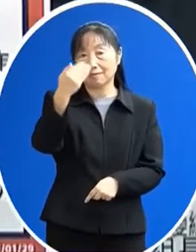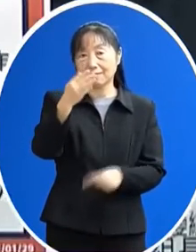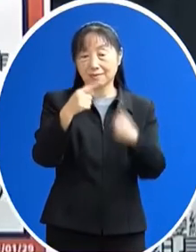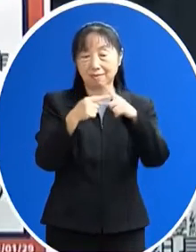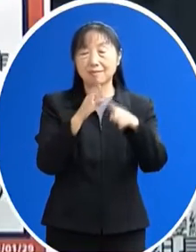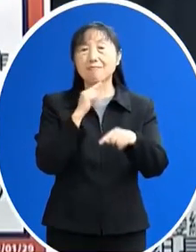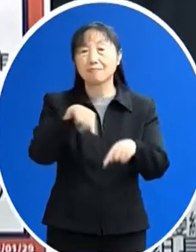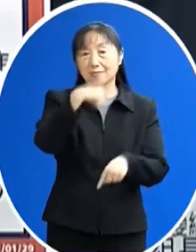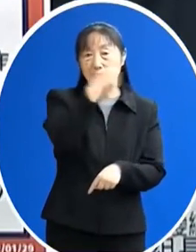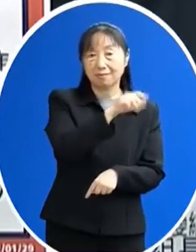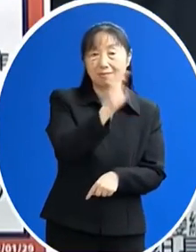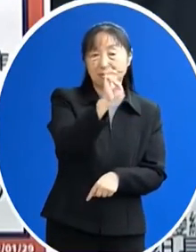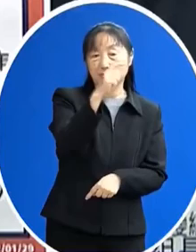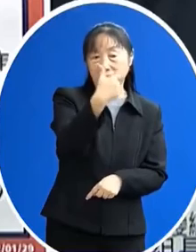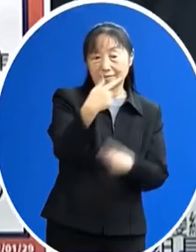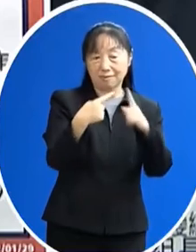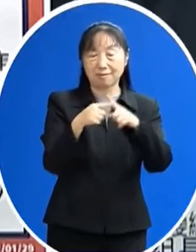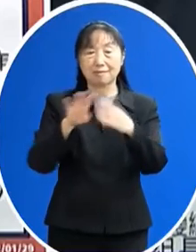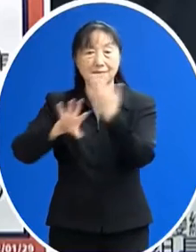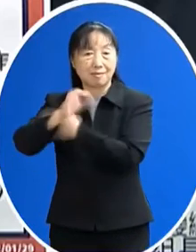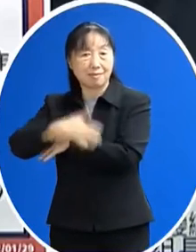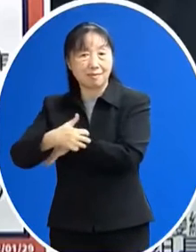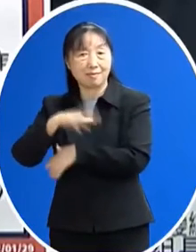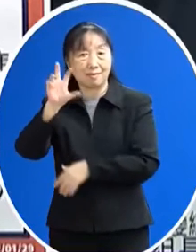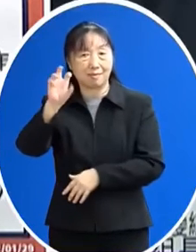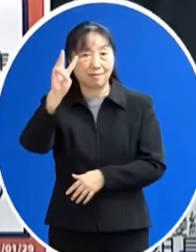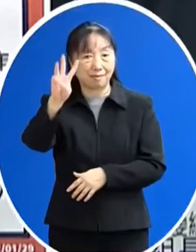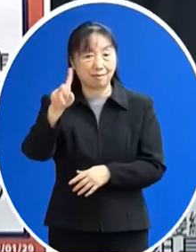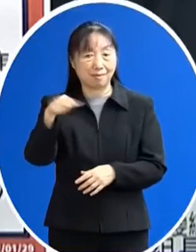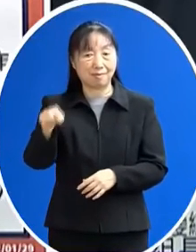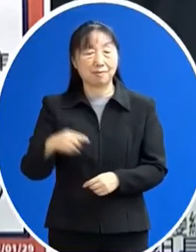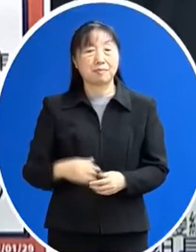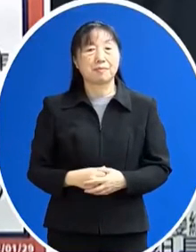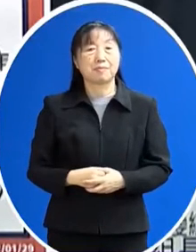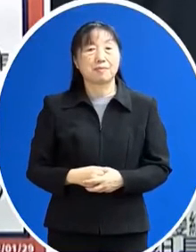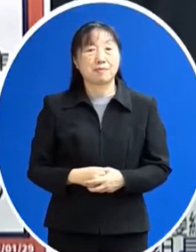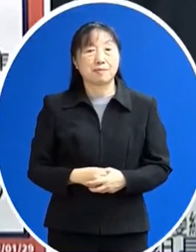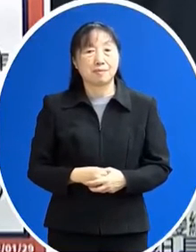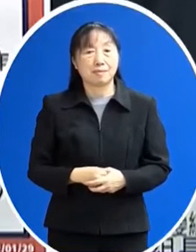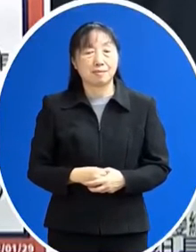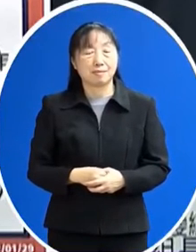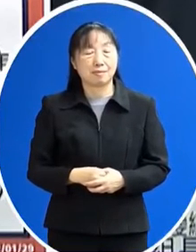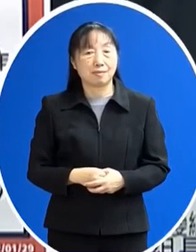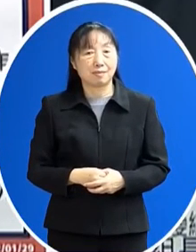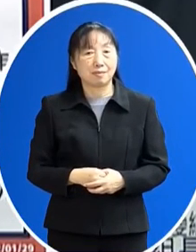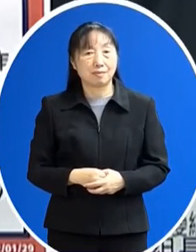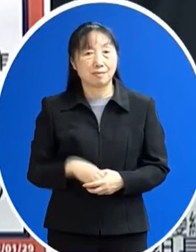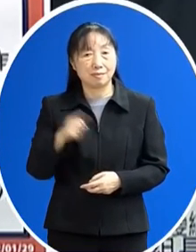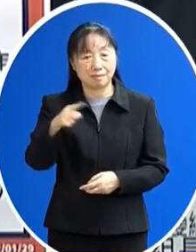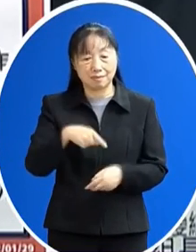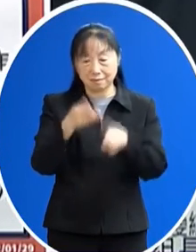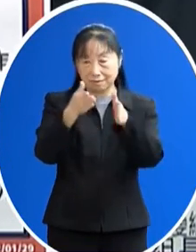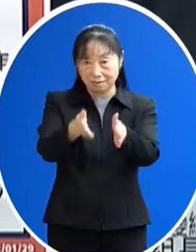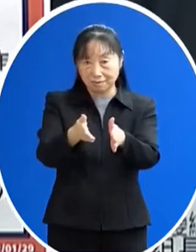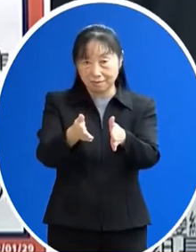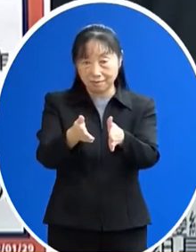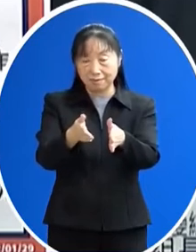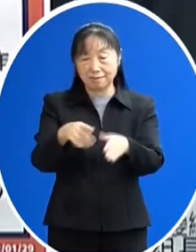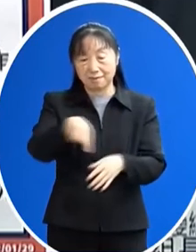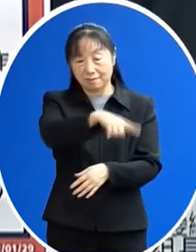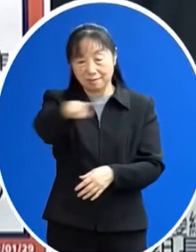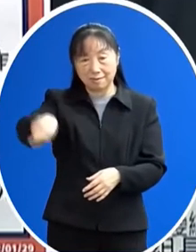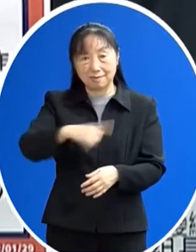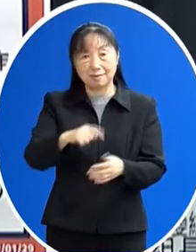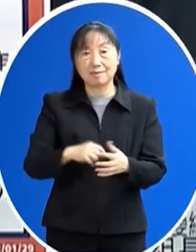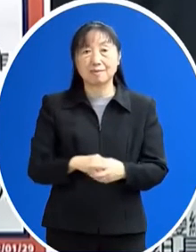括本国籍的是36人，移工是83人。那么 做一个初步的总结是，我们也